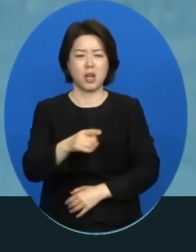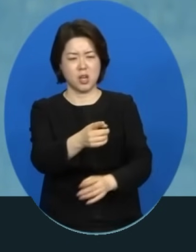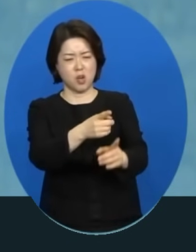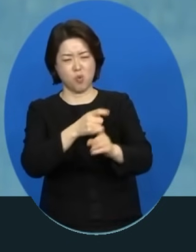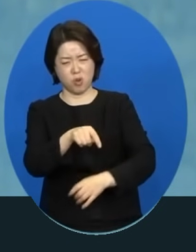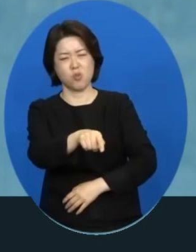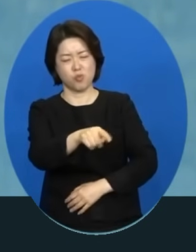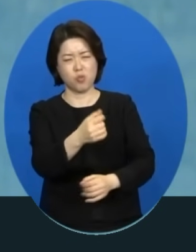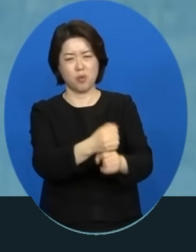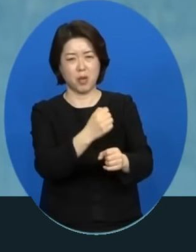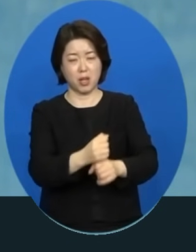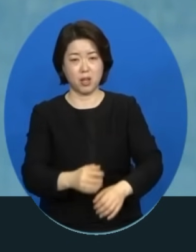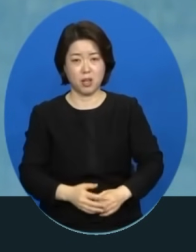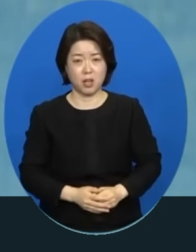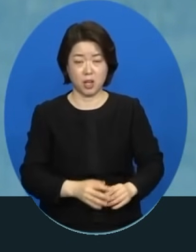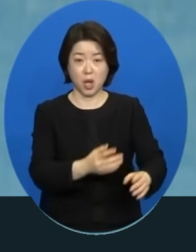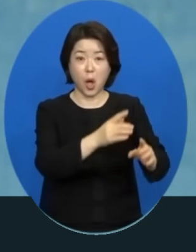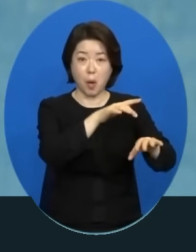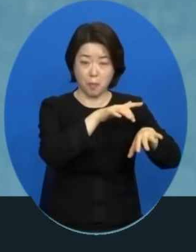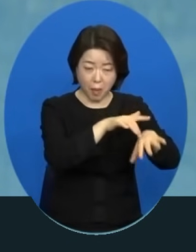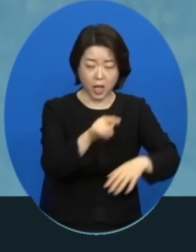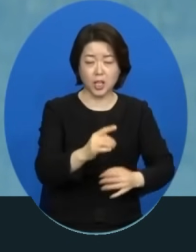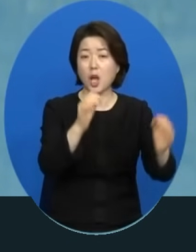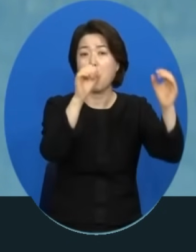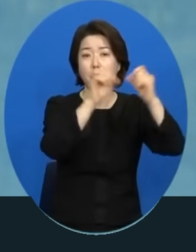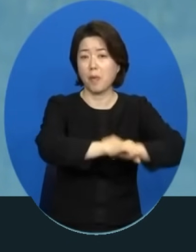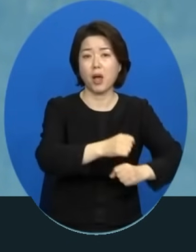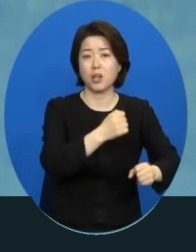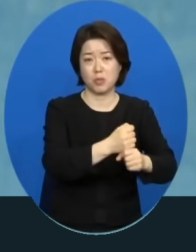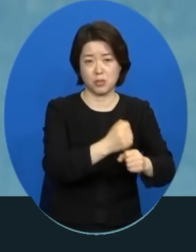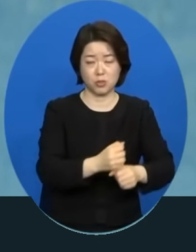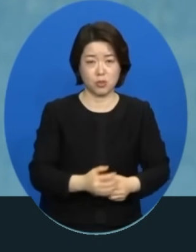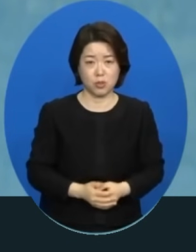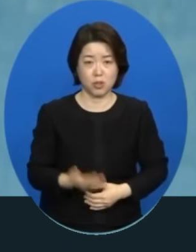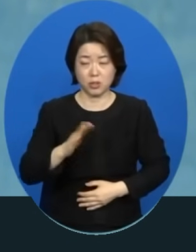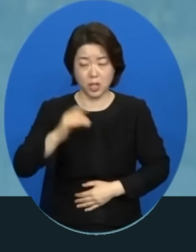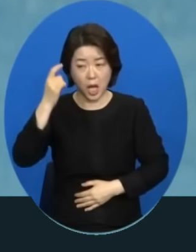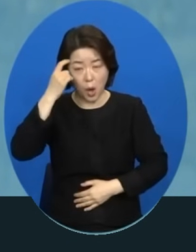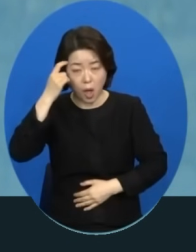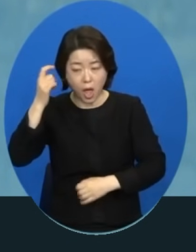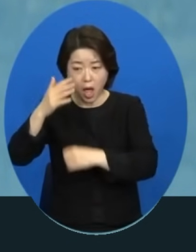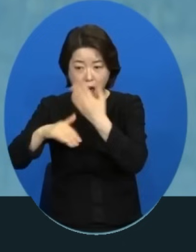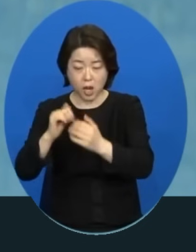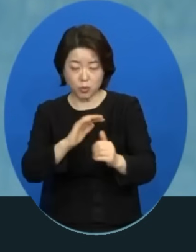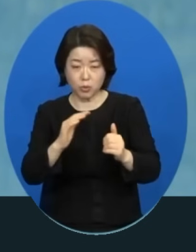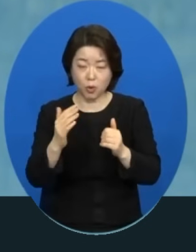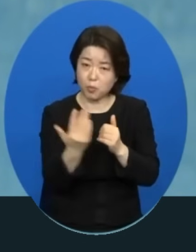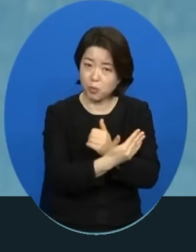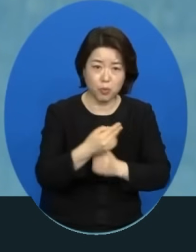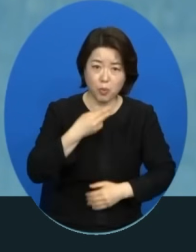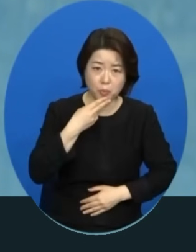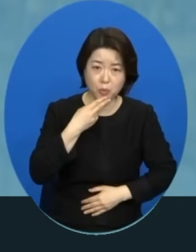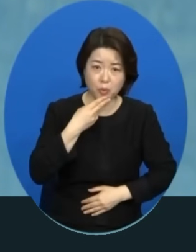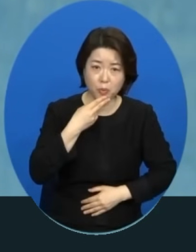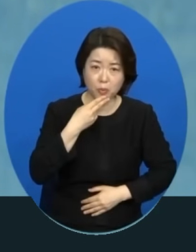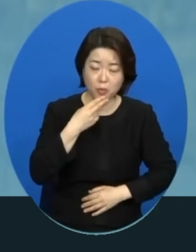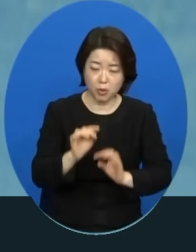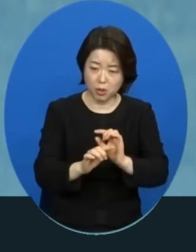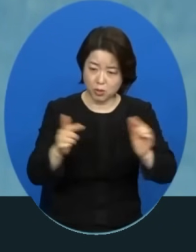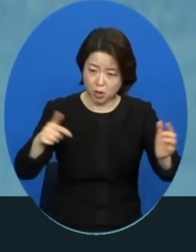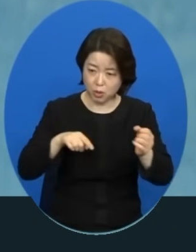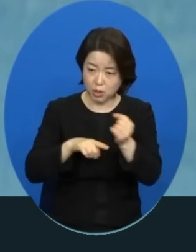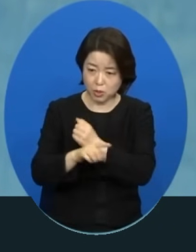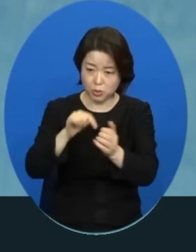마귀가 파괴시킨 것인데 그러면 왜 하나님께서 그거를 지켜주지 못했는가라고 했을 때 여러 가지 원인 중에